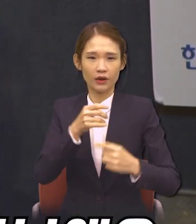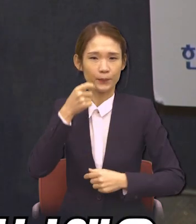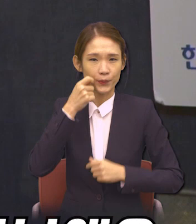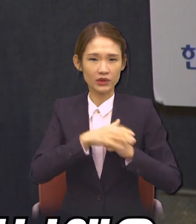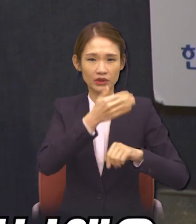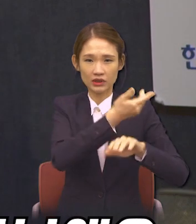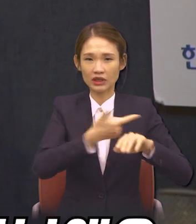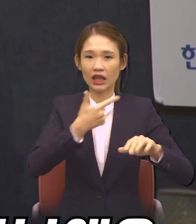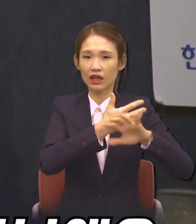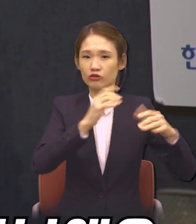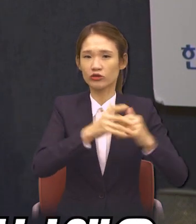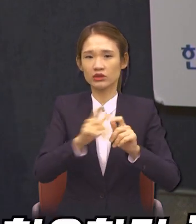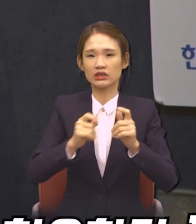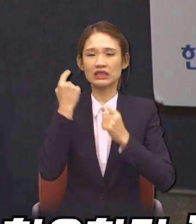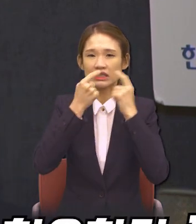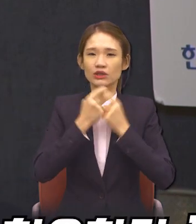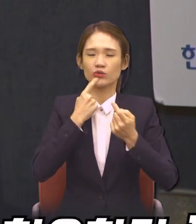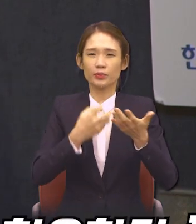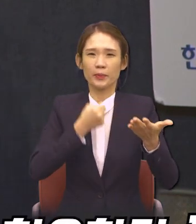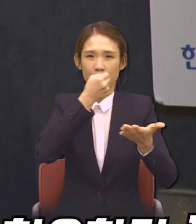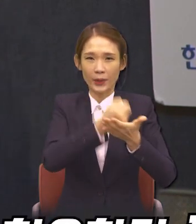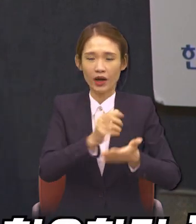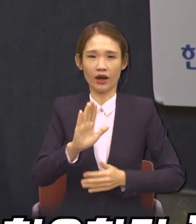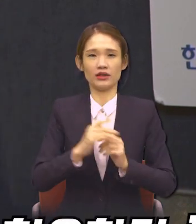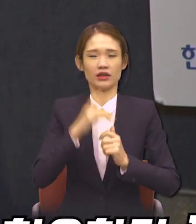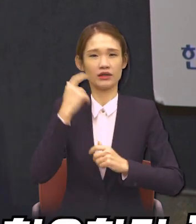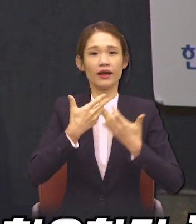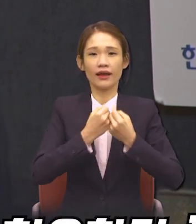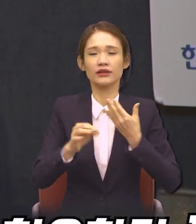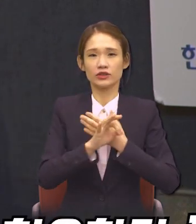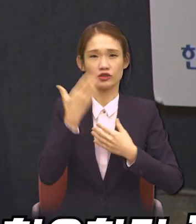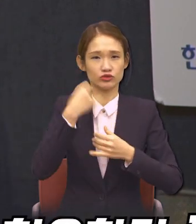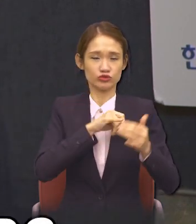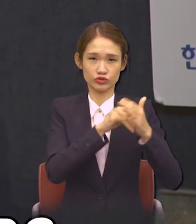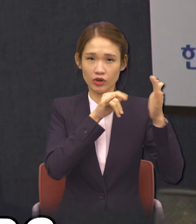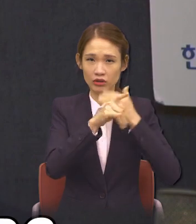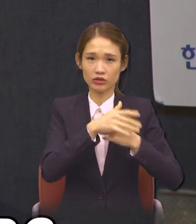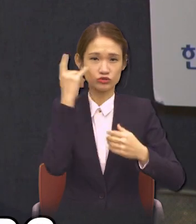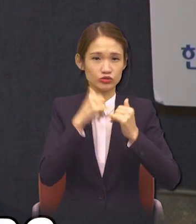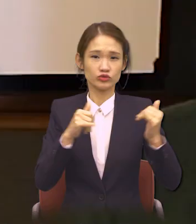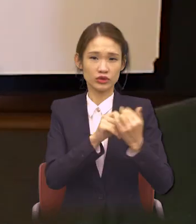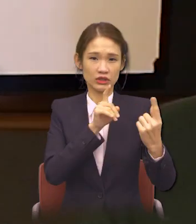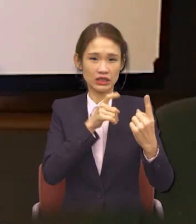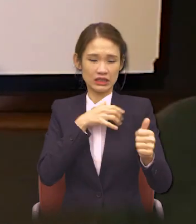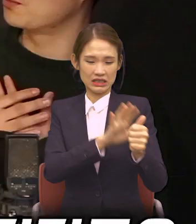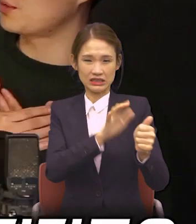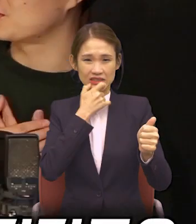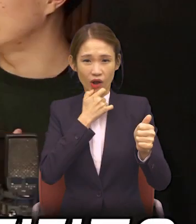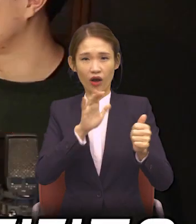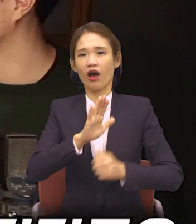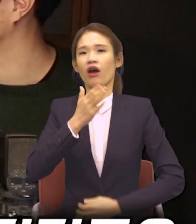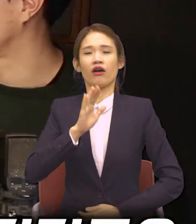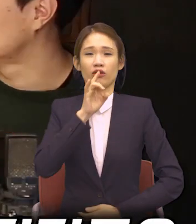대국이니까 일반화된 이론이 딱 있는 게 아니에요. 그러니까 예를 들면 중국 가서 우리가 중국인 혐오한다? 이게 작동할 수 있을까요? 큰일 나죠.